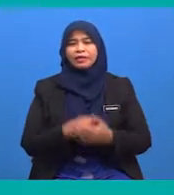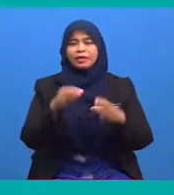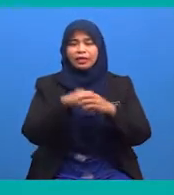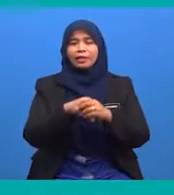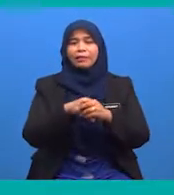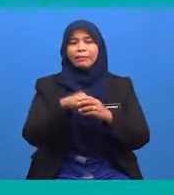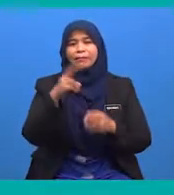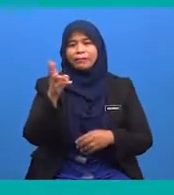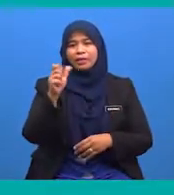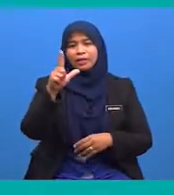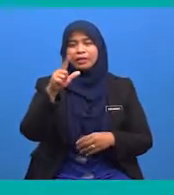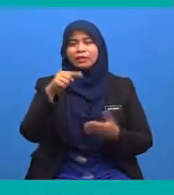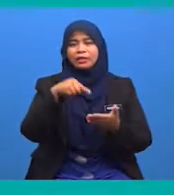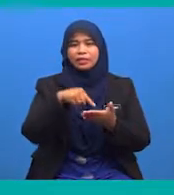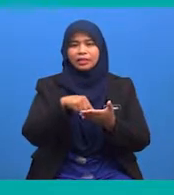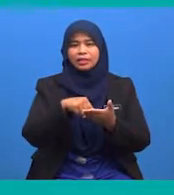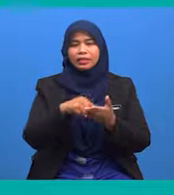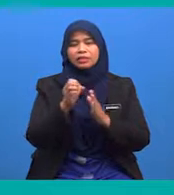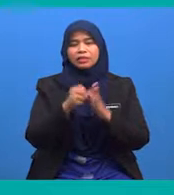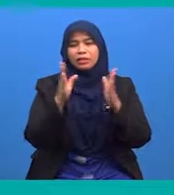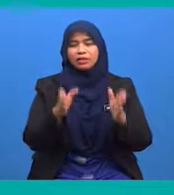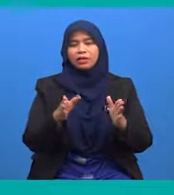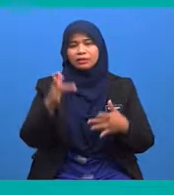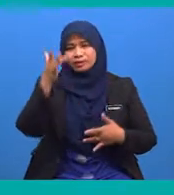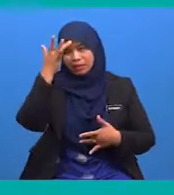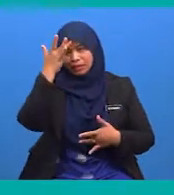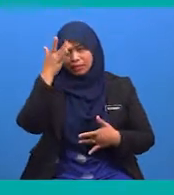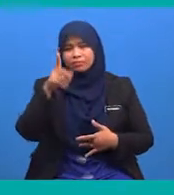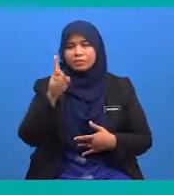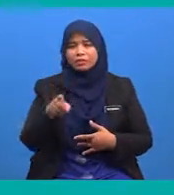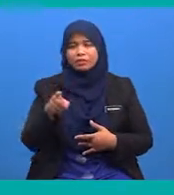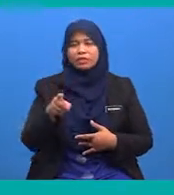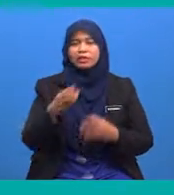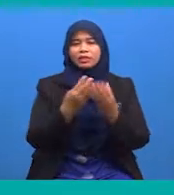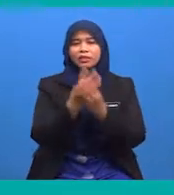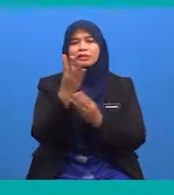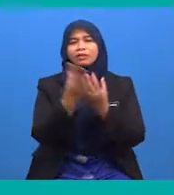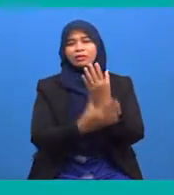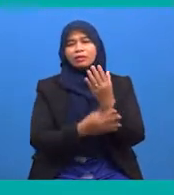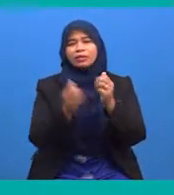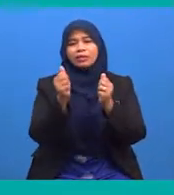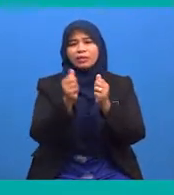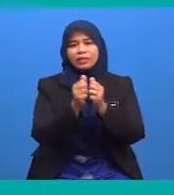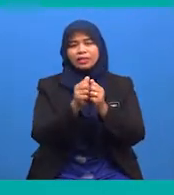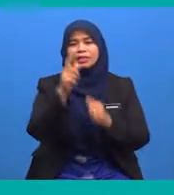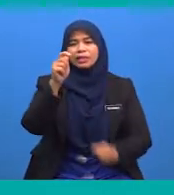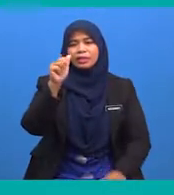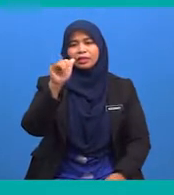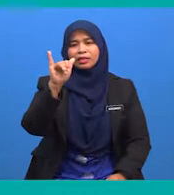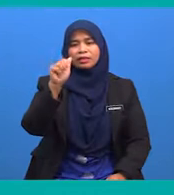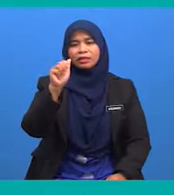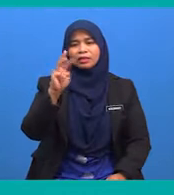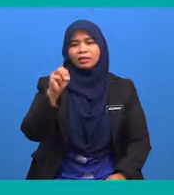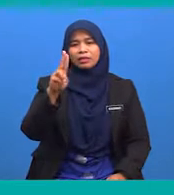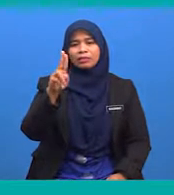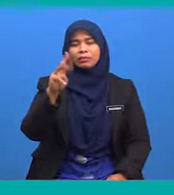ini, seseorang pesakit itu perlu mengangkat hadas dengan cara bertayamum. Pada masa